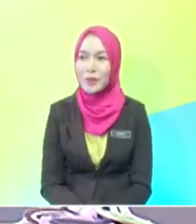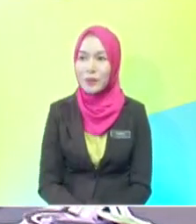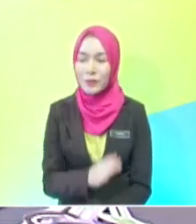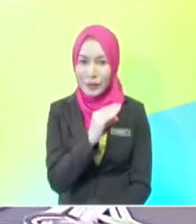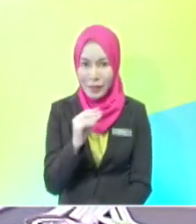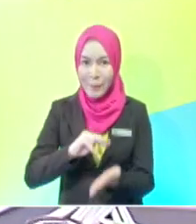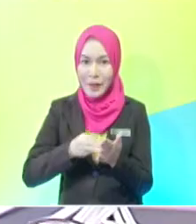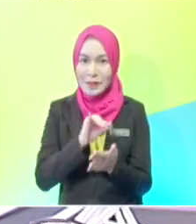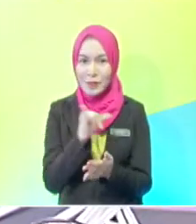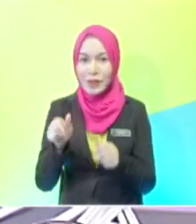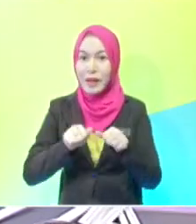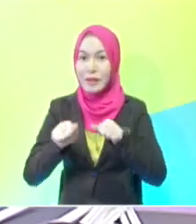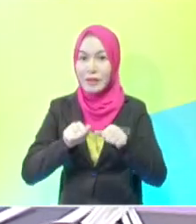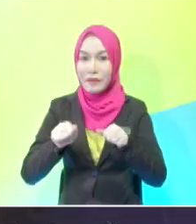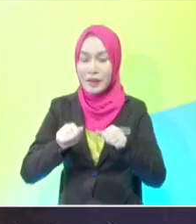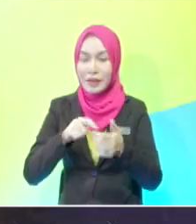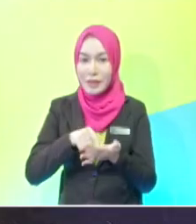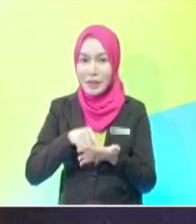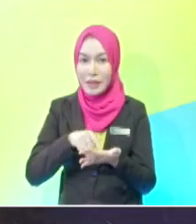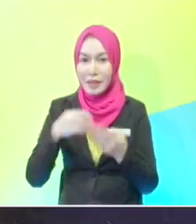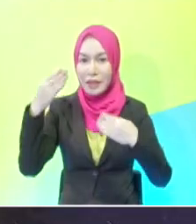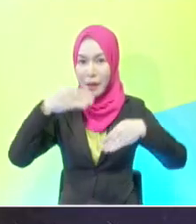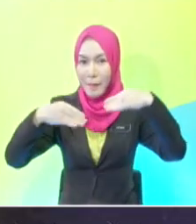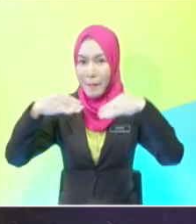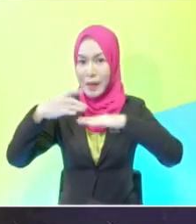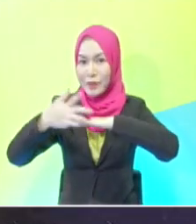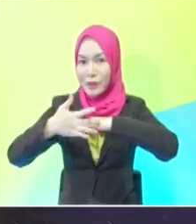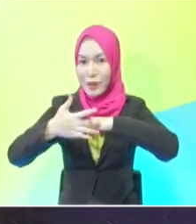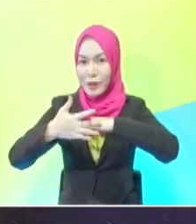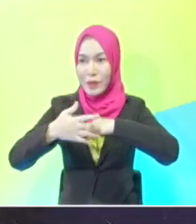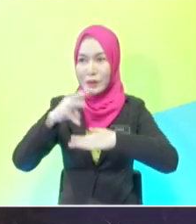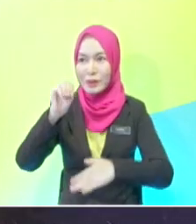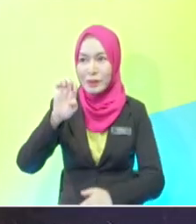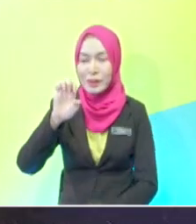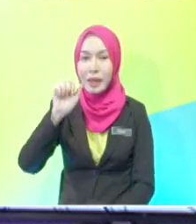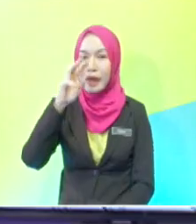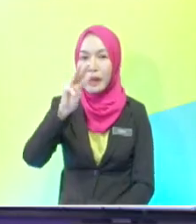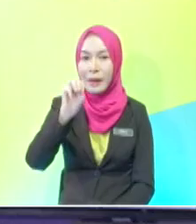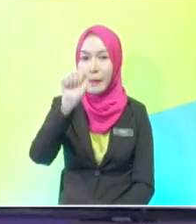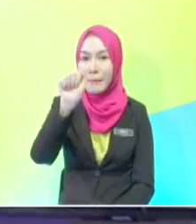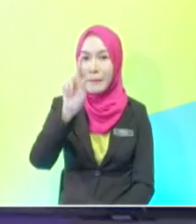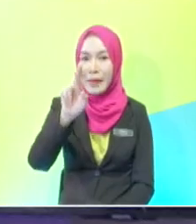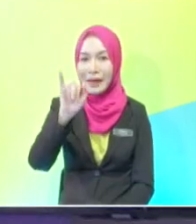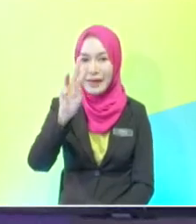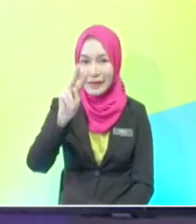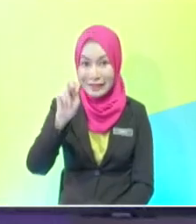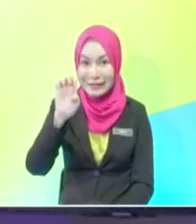bermaksud activitynya adalah bioteknologi betul betul